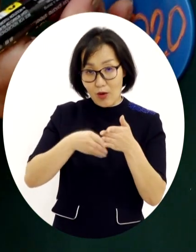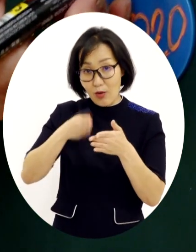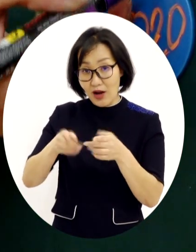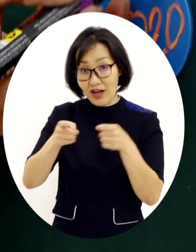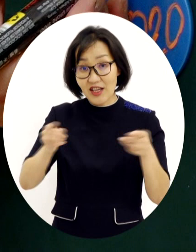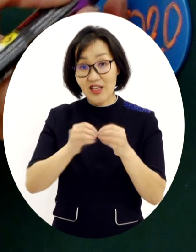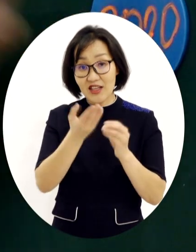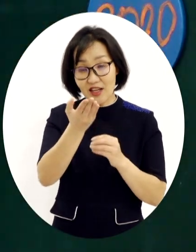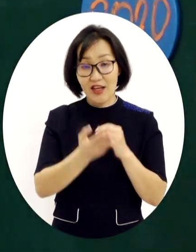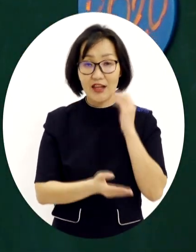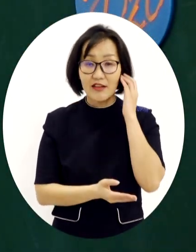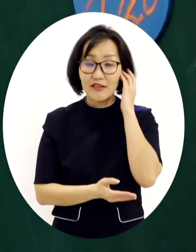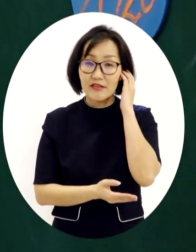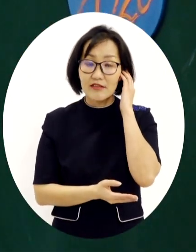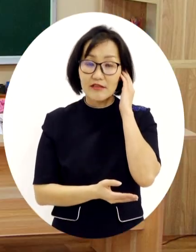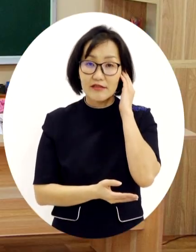Хуваасан.